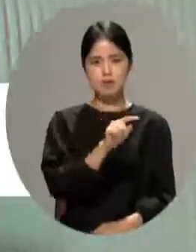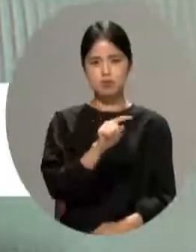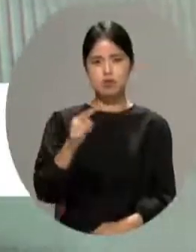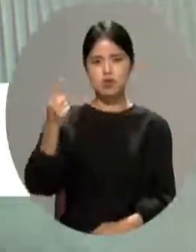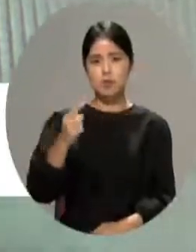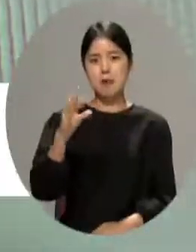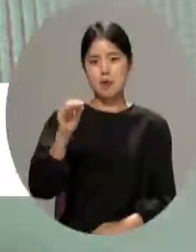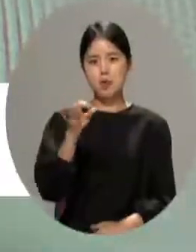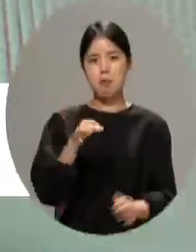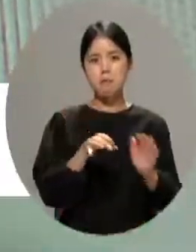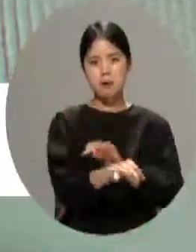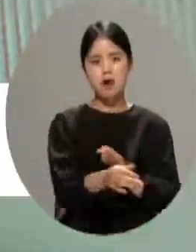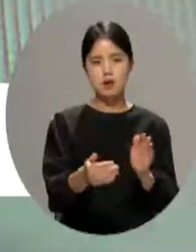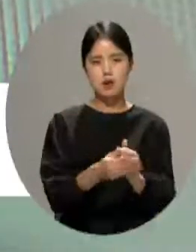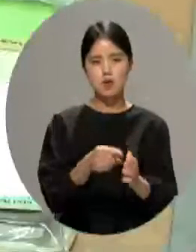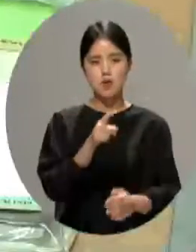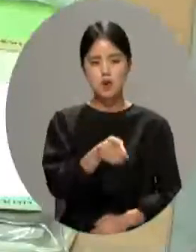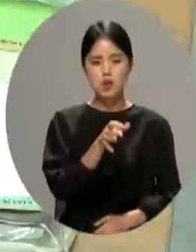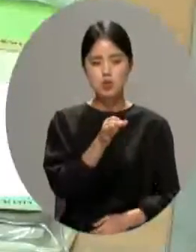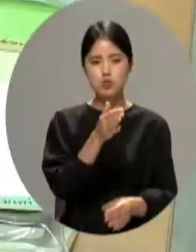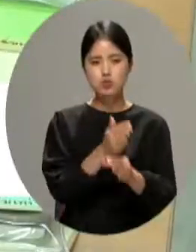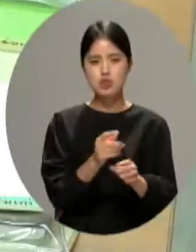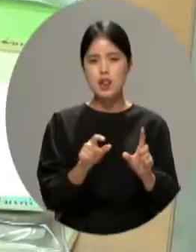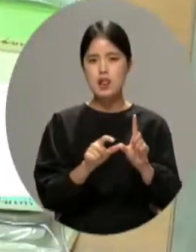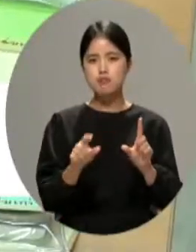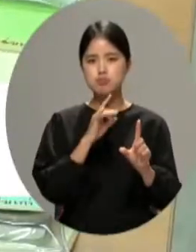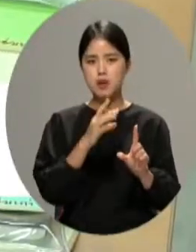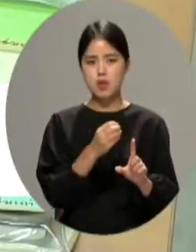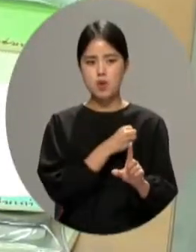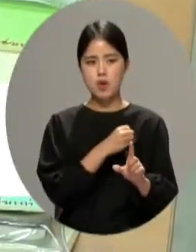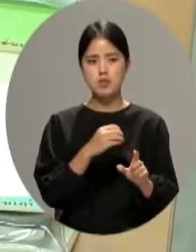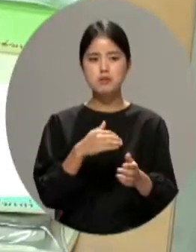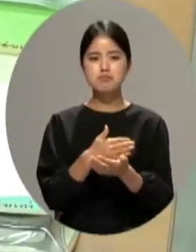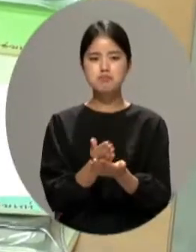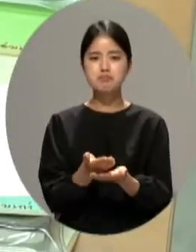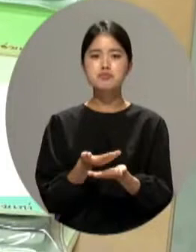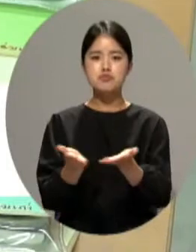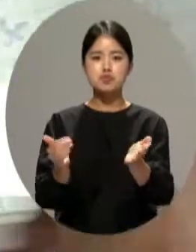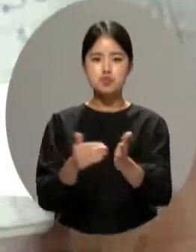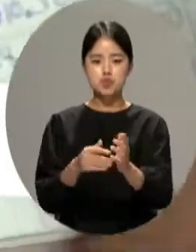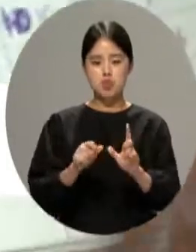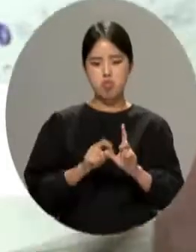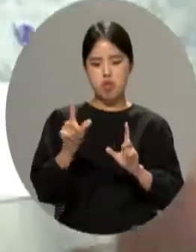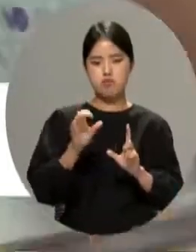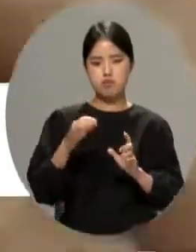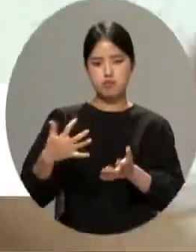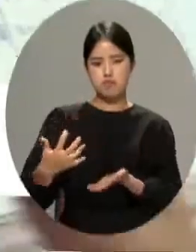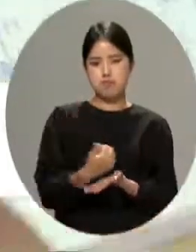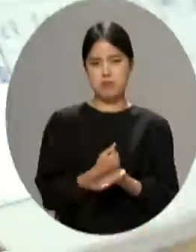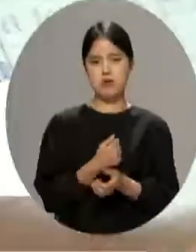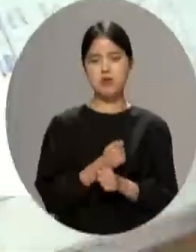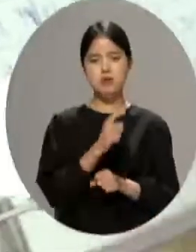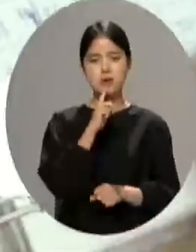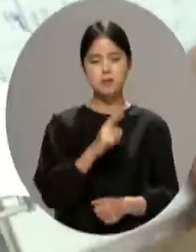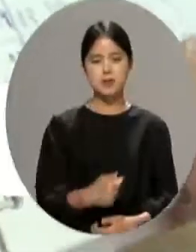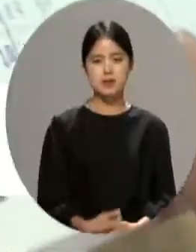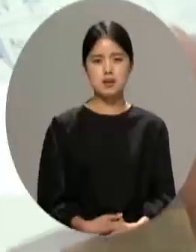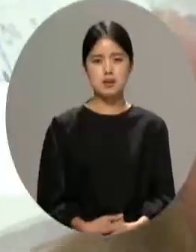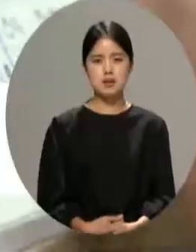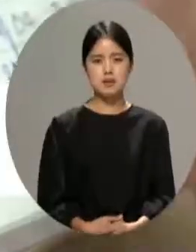원을 이끔 했고 거둬들인 판돈 중 일부만 회원들에게 배당 한 뒤 대부분의 금액을 수익금으로 가져갔습니다